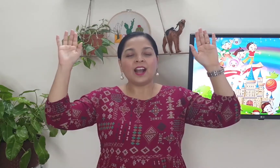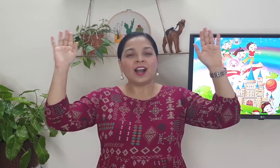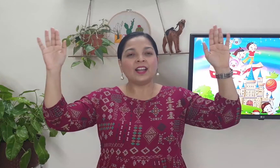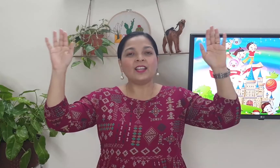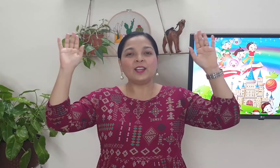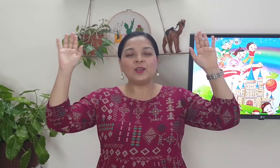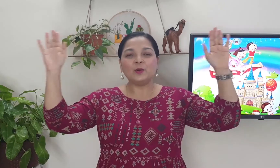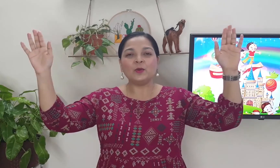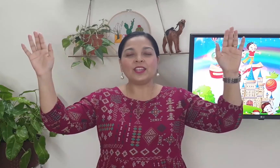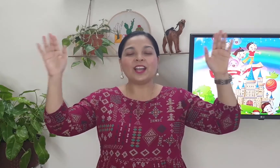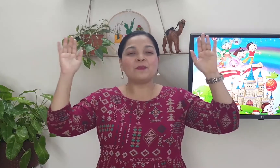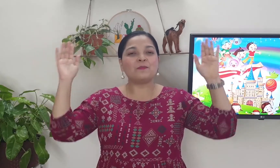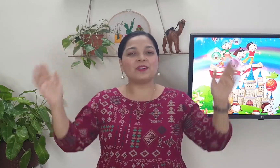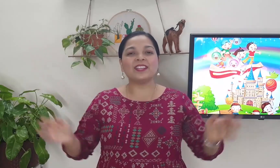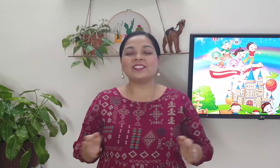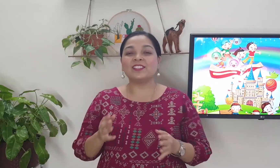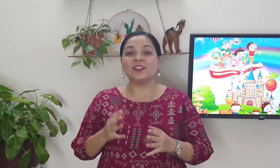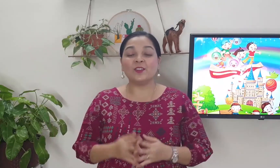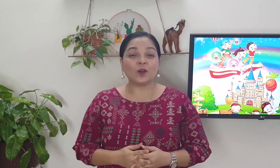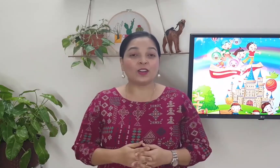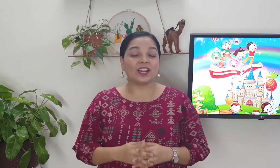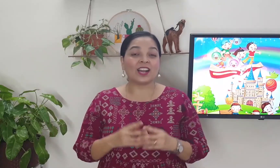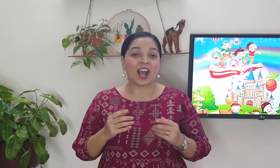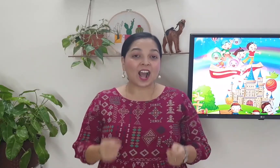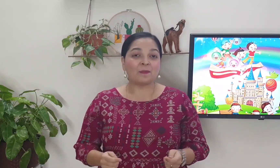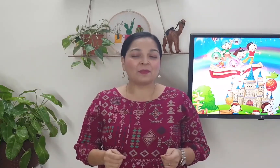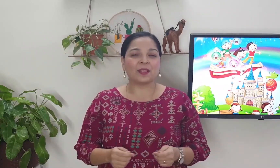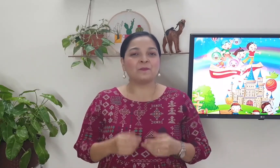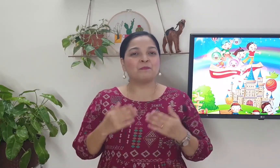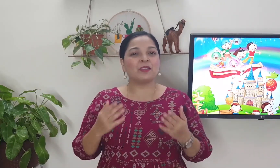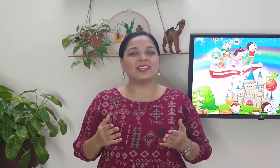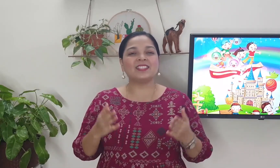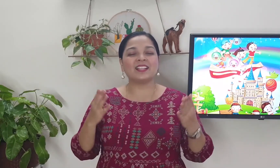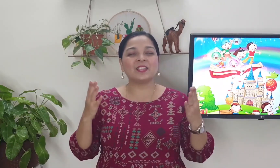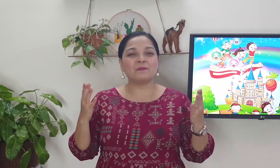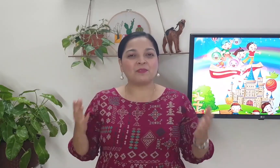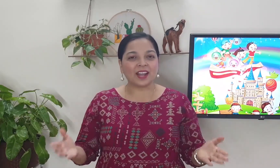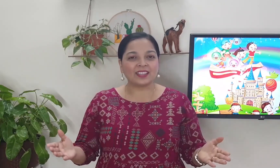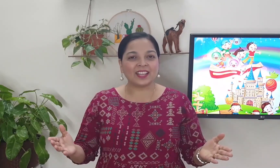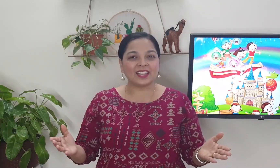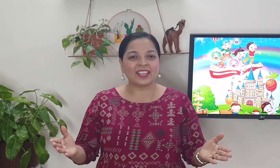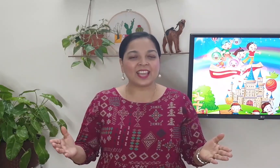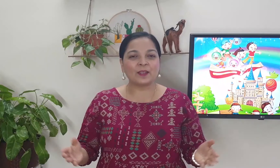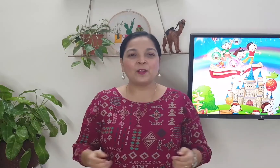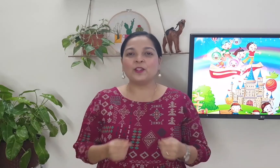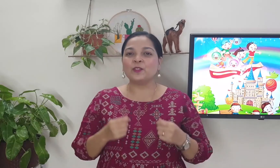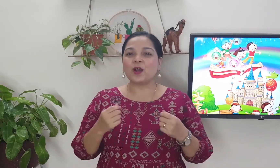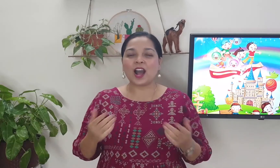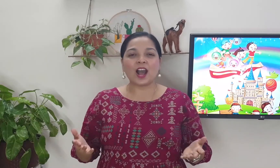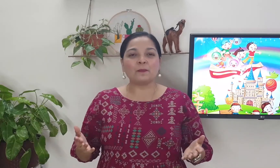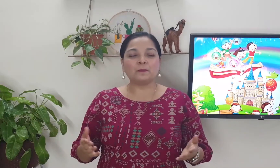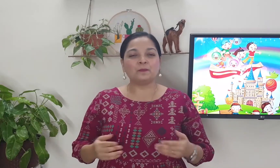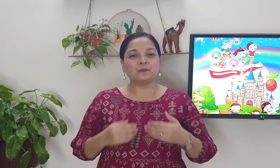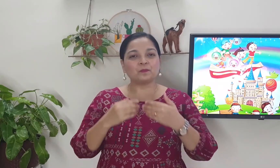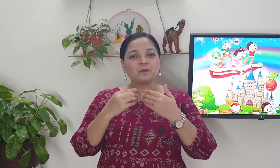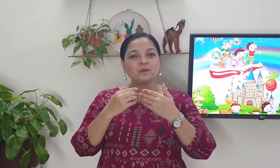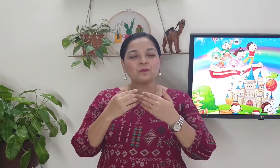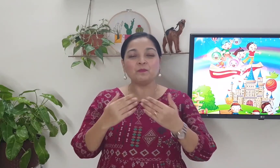आमेन, हालेलुया, प्रेज द लॉर्ड. जर तुम्ही आमच्याबरोबर ही प्रार्थना केली असेल, याचा अर्थ